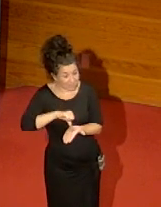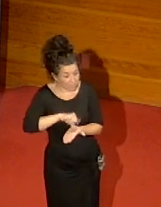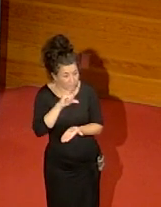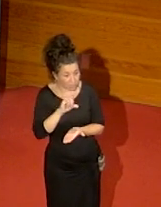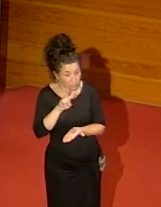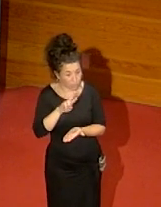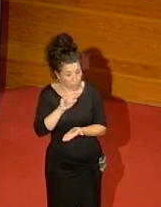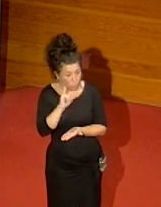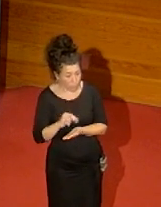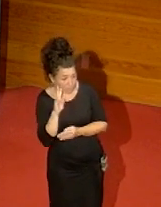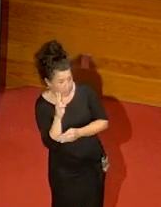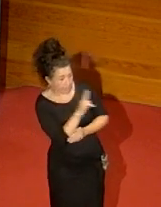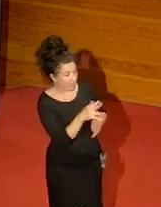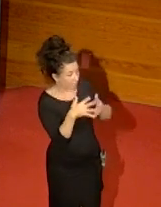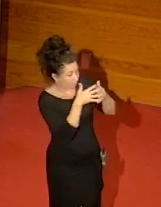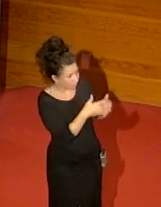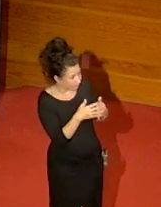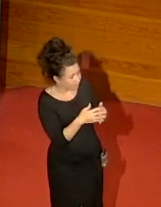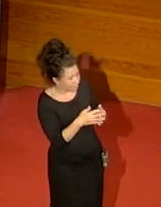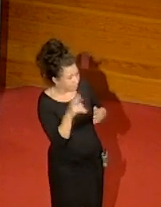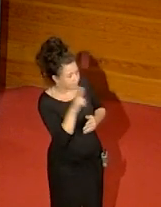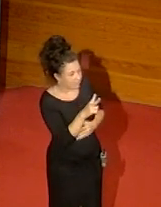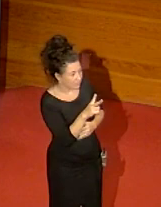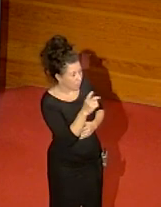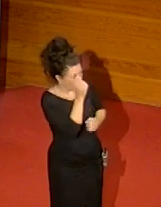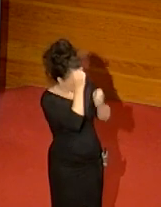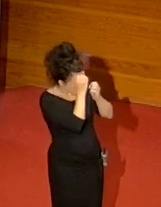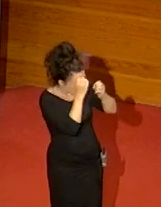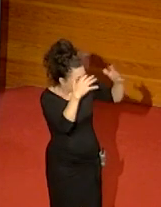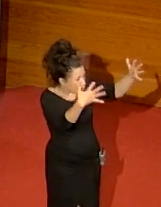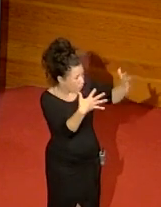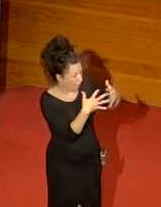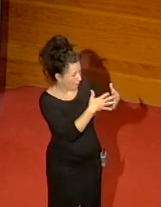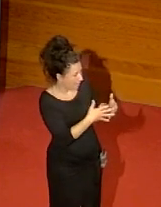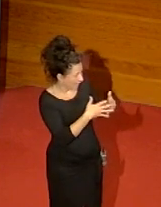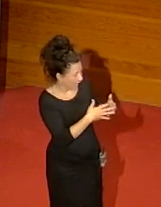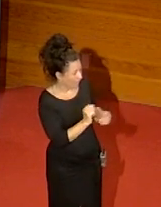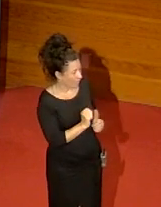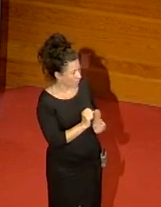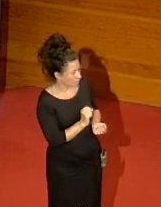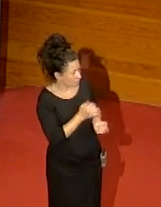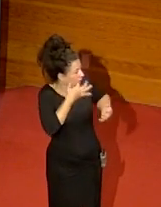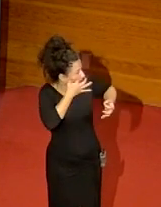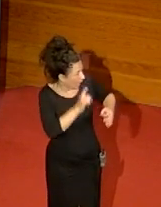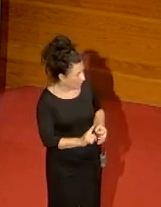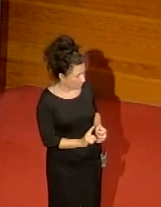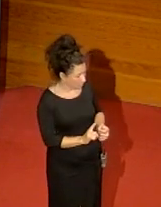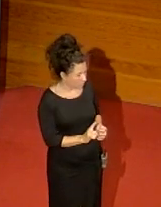ez, eta mito bat da hori, ez? Ez da benetako zerbait, da beste aldean ikusten dutena, han muga